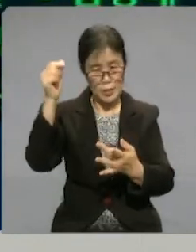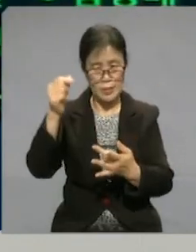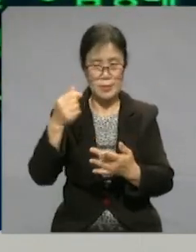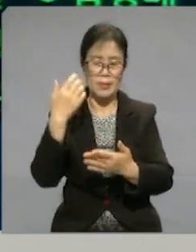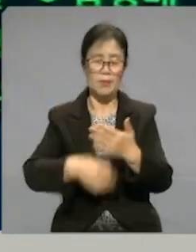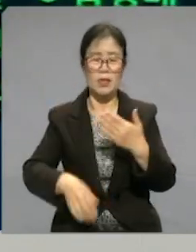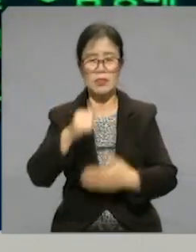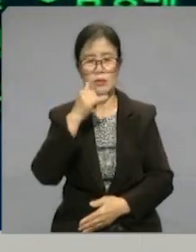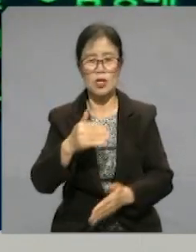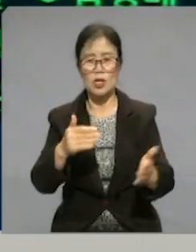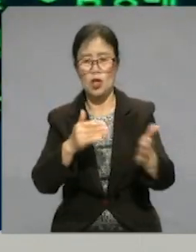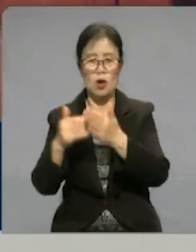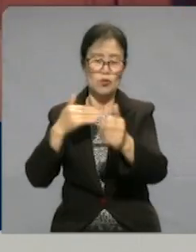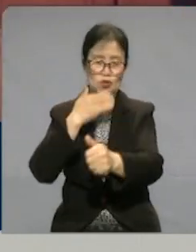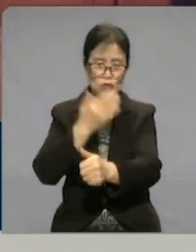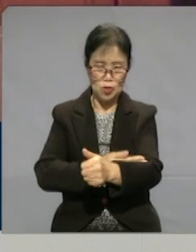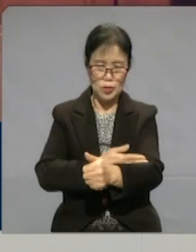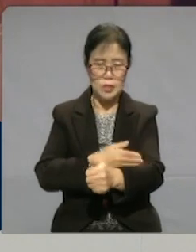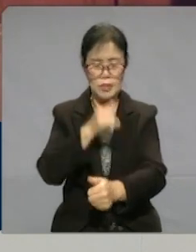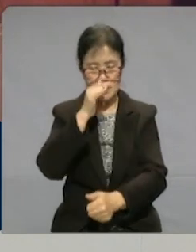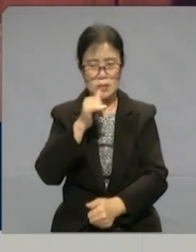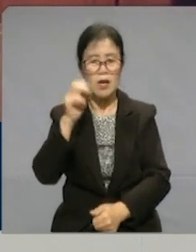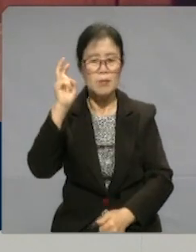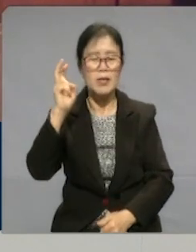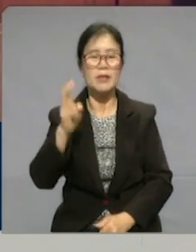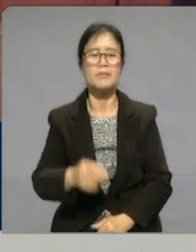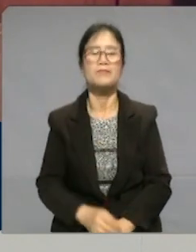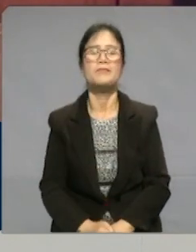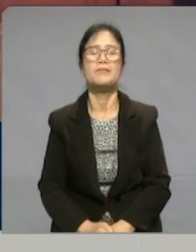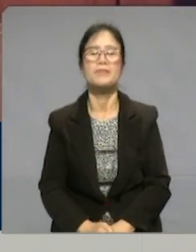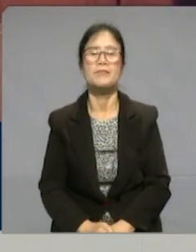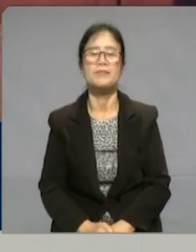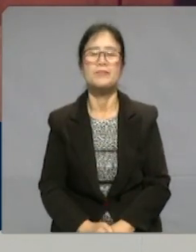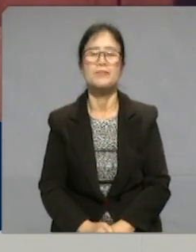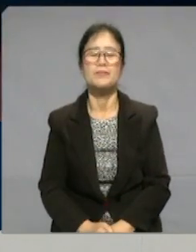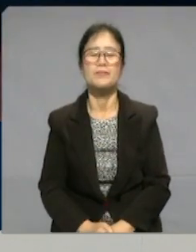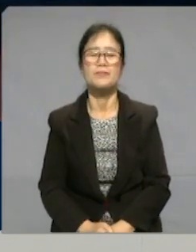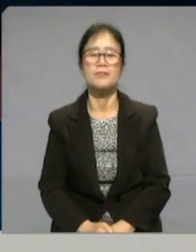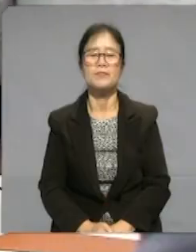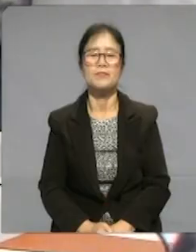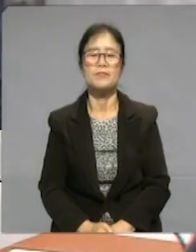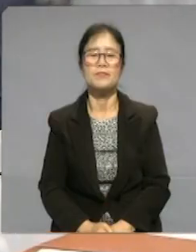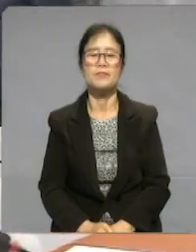남아있는데 거부권을 행사할 것이라는 관측이 지배적입니다. 김용재 기자입니다.